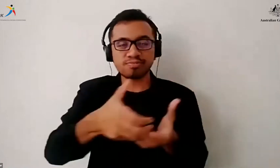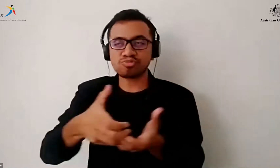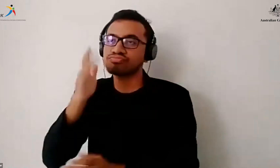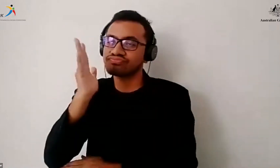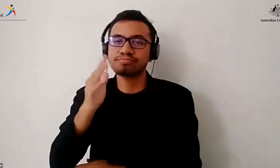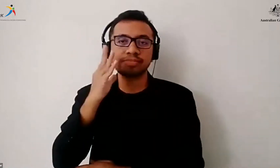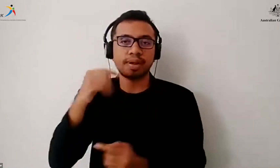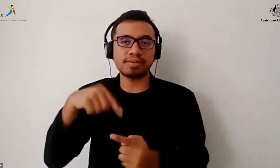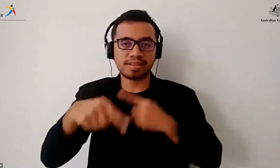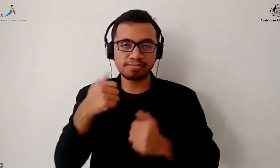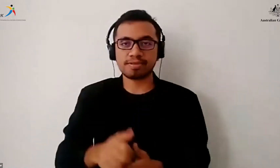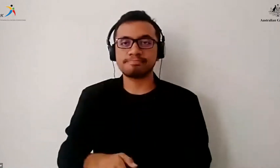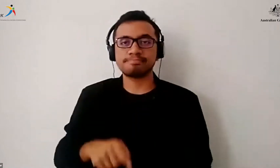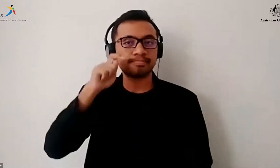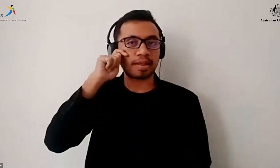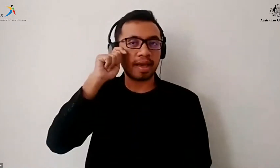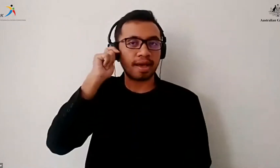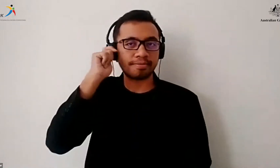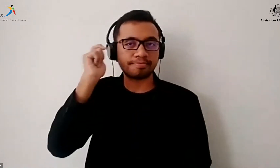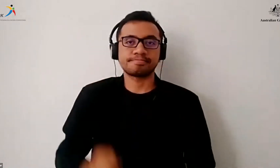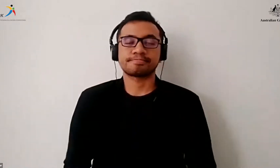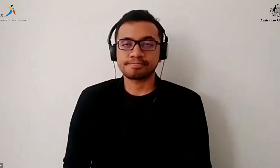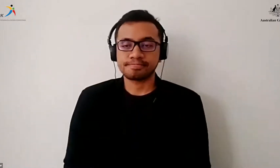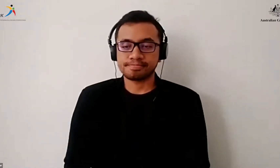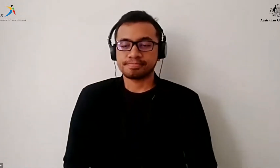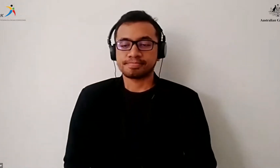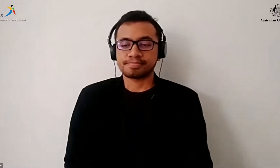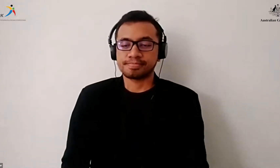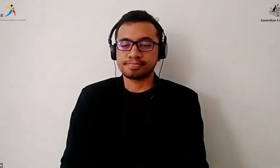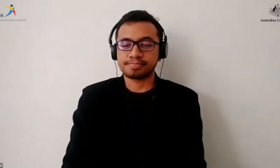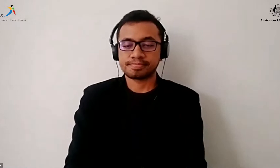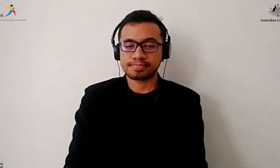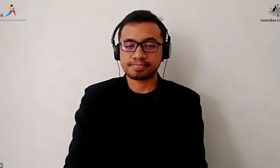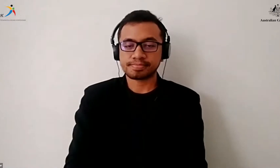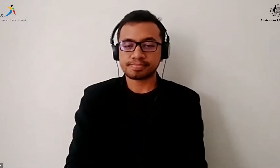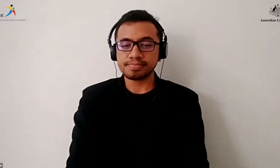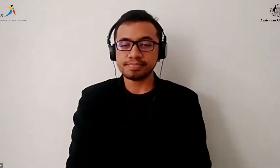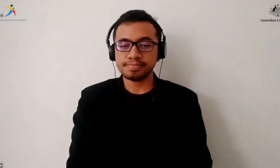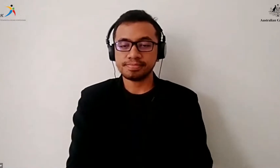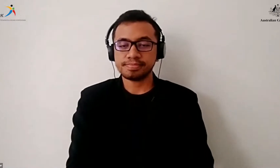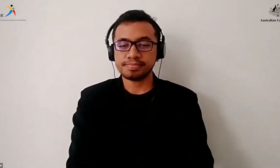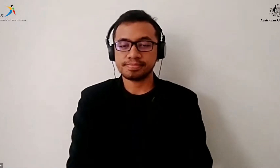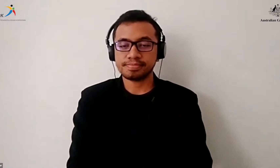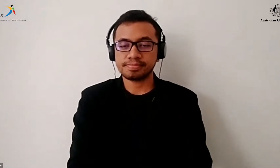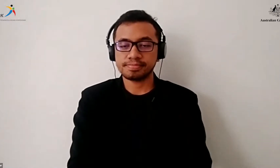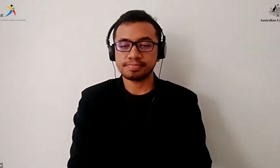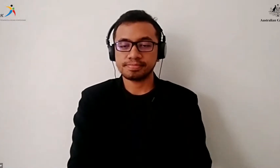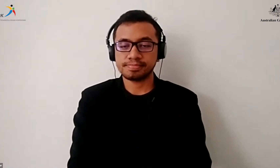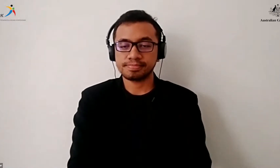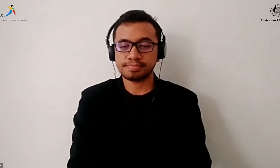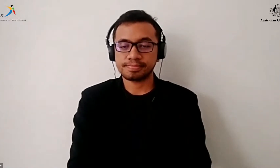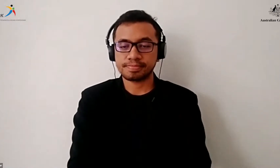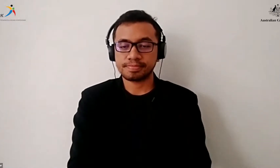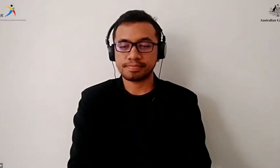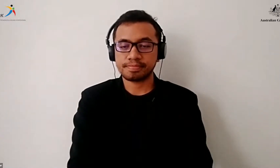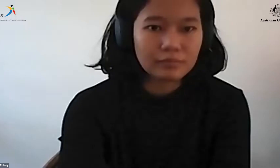Budi. Ya. Terima kasih, Pak Budi. Berikutnya, ini kita ada banyak pertanyaan di kolom Q&A, tapi memang